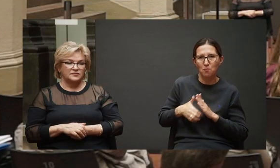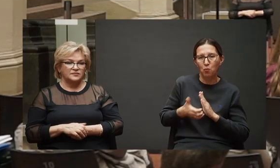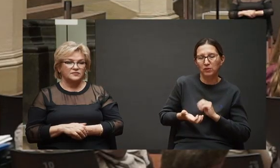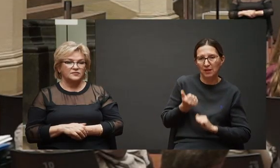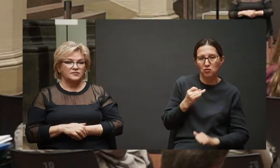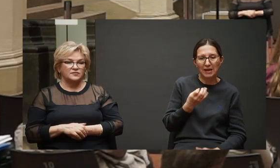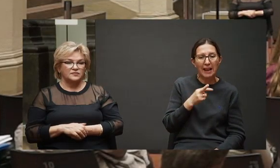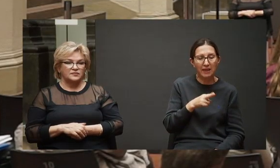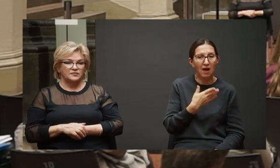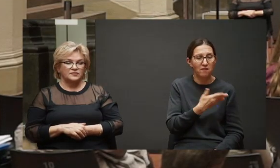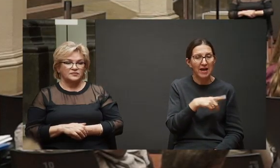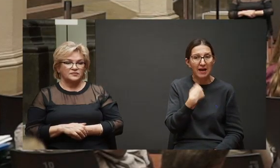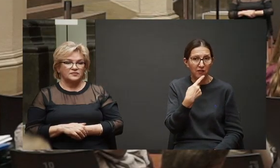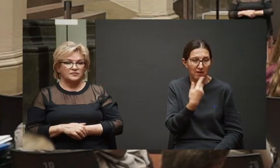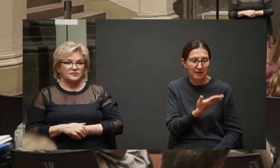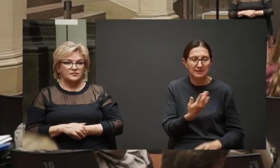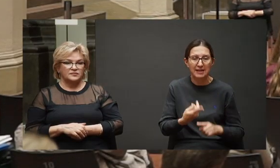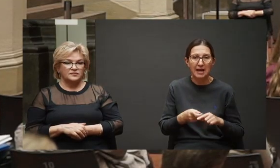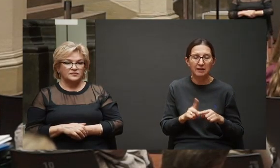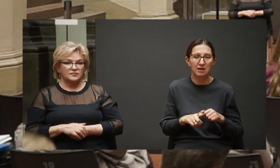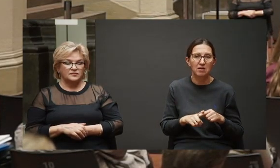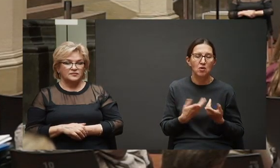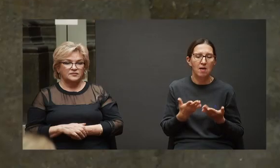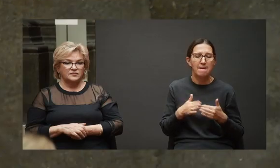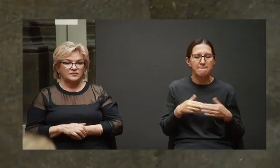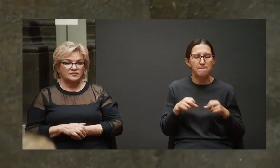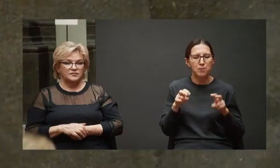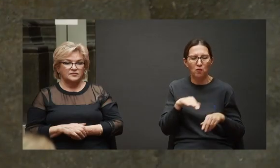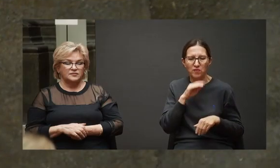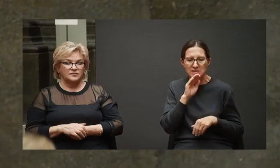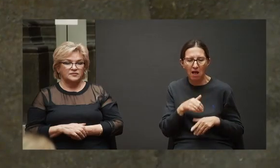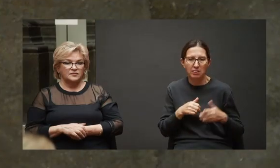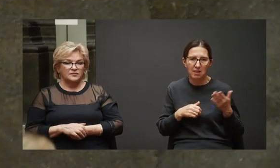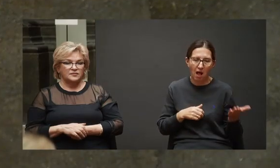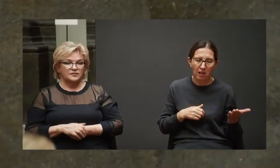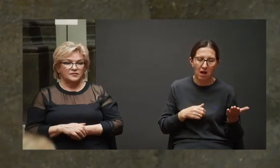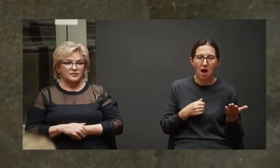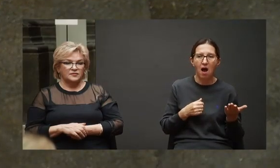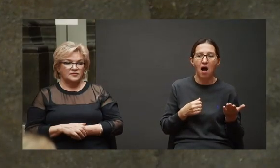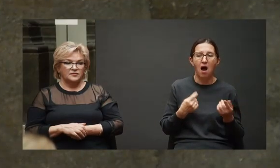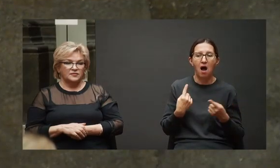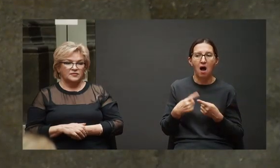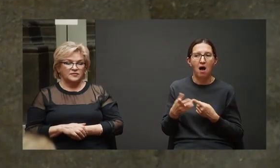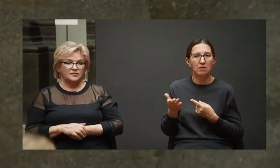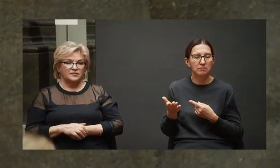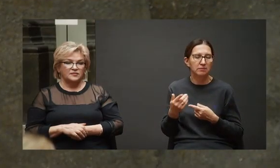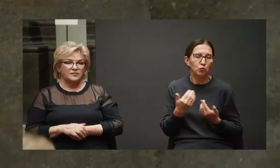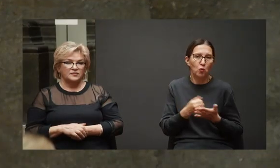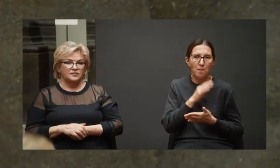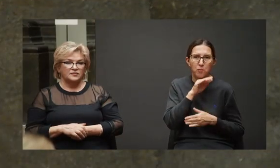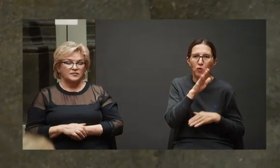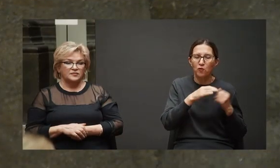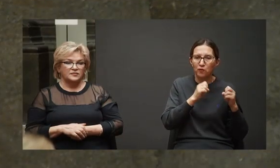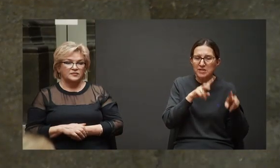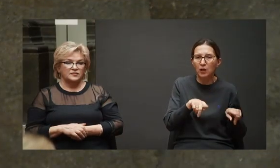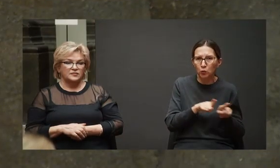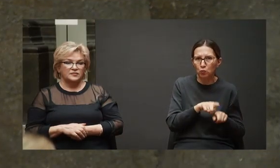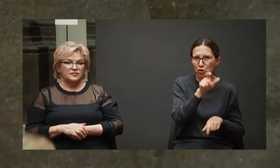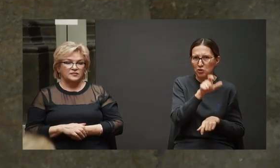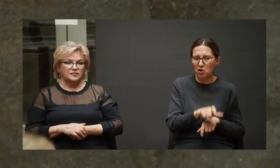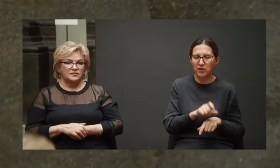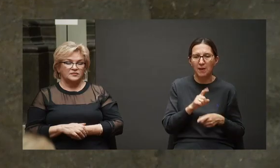Илья, вот вы говорите, да, что вот это вот как бы там профессионал, а здесь... Ну, профессионал тоже человек, да? И вопрос, может быть,